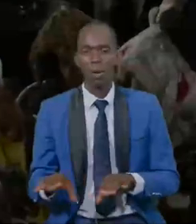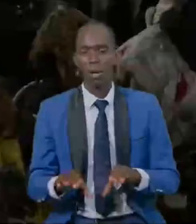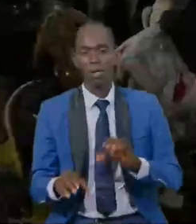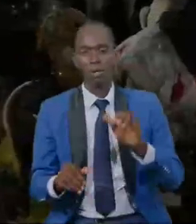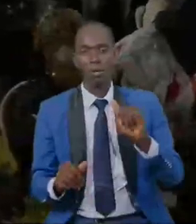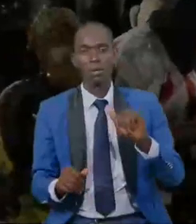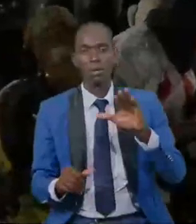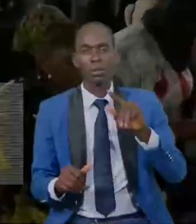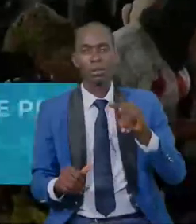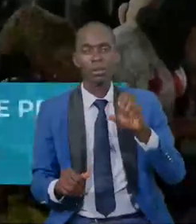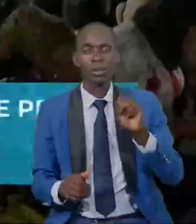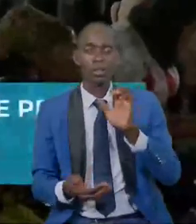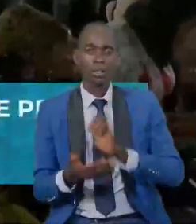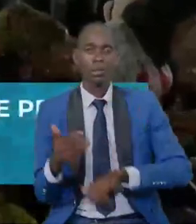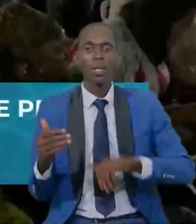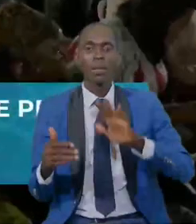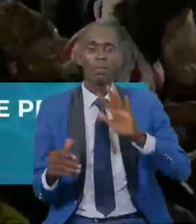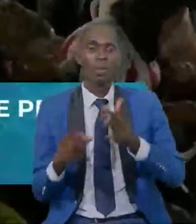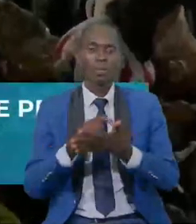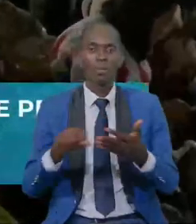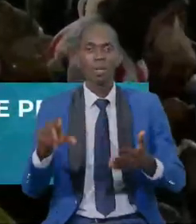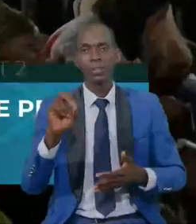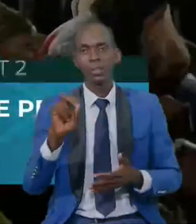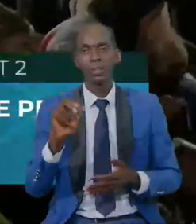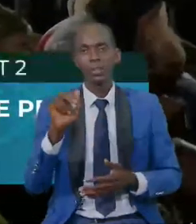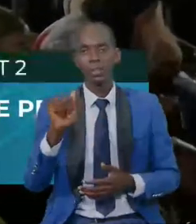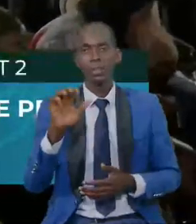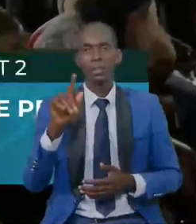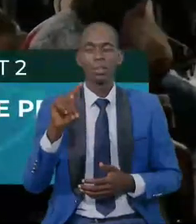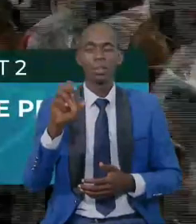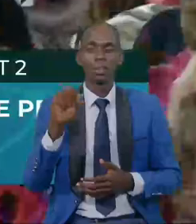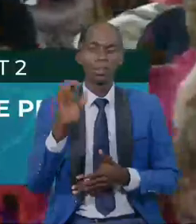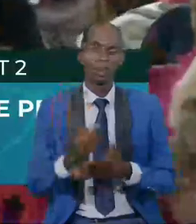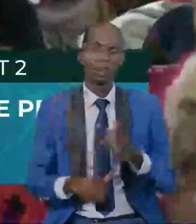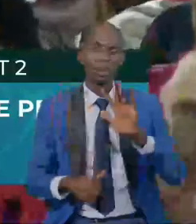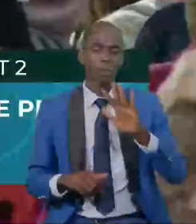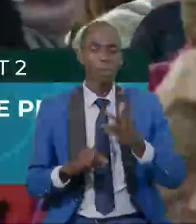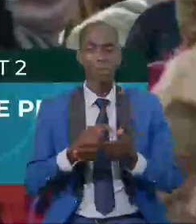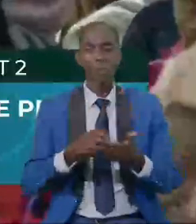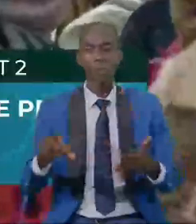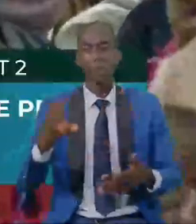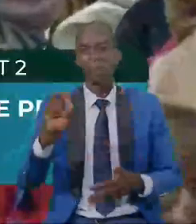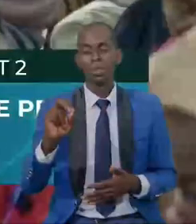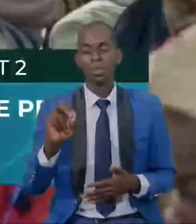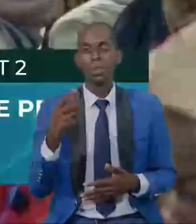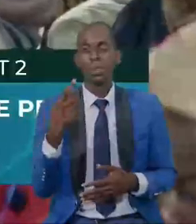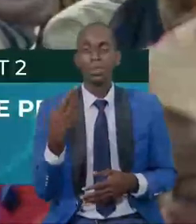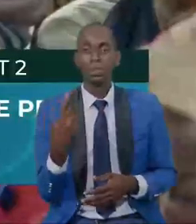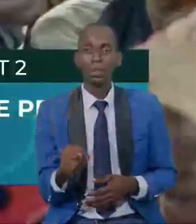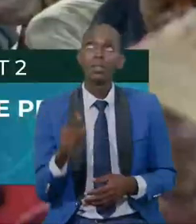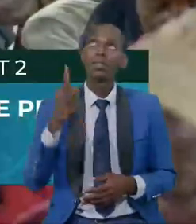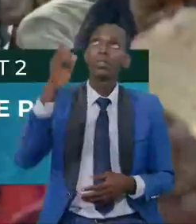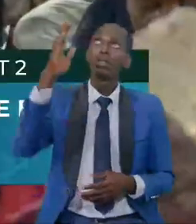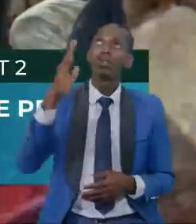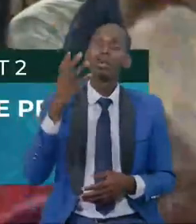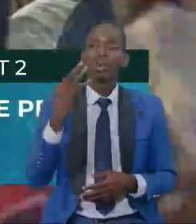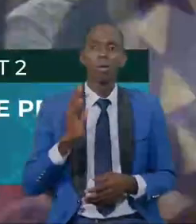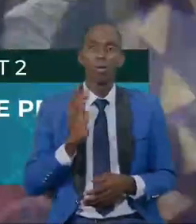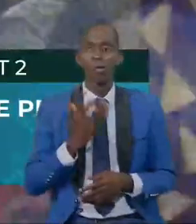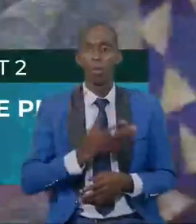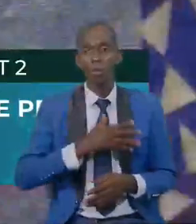Allons aux Actes chapitre 5 verset 30. Actes 5 verset